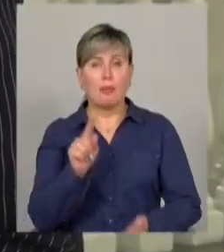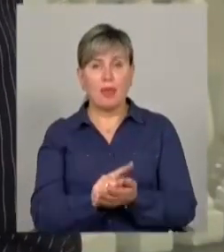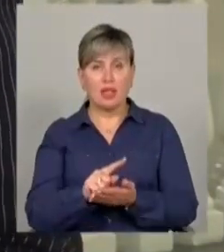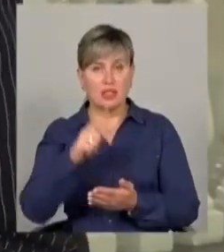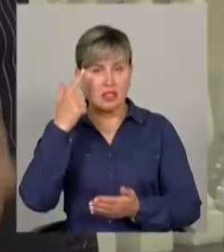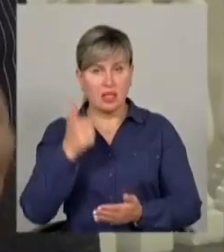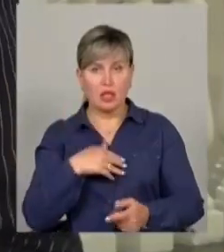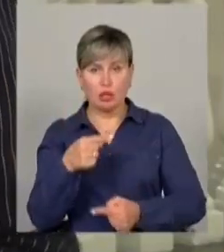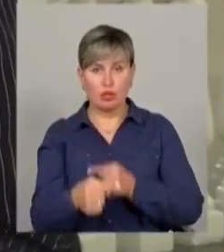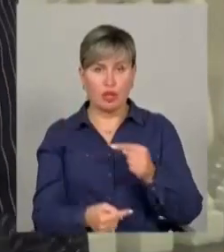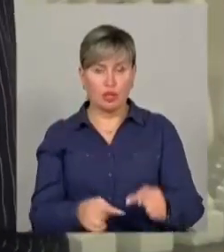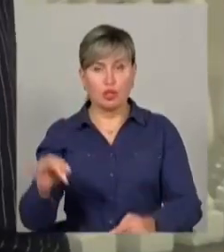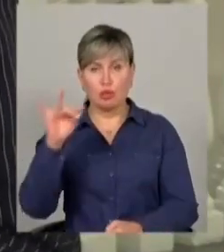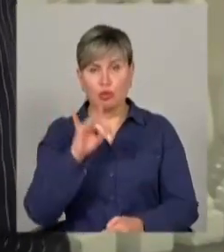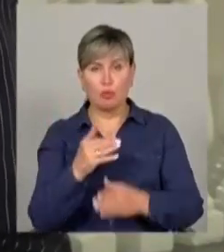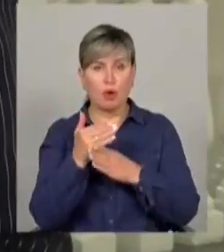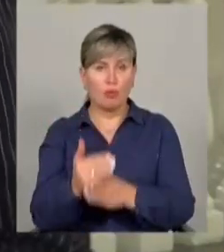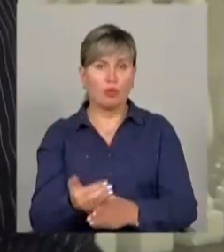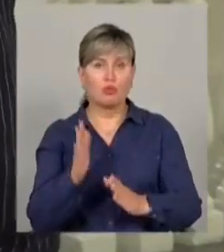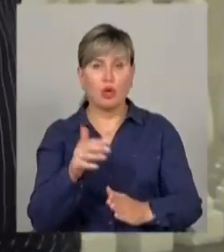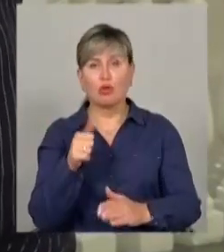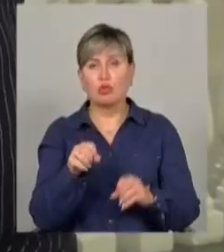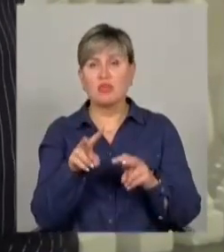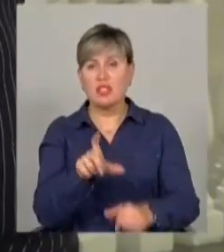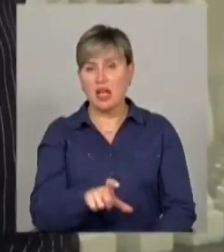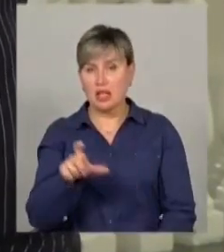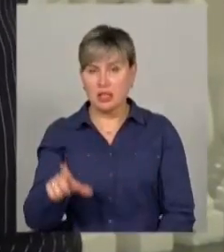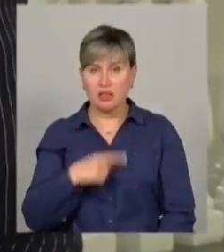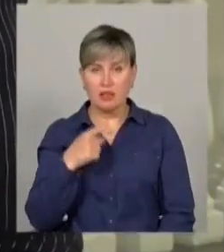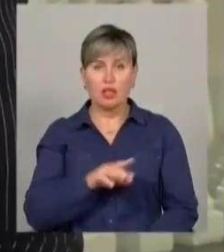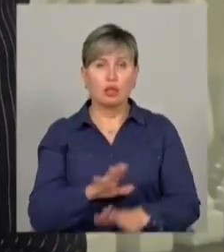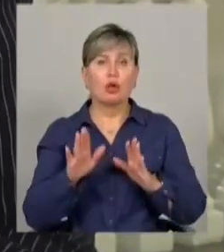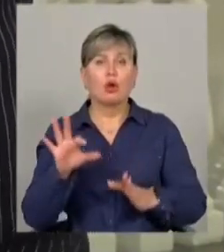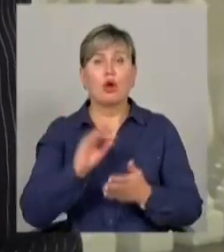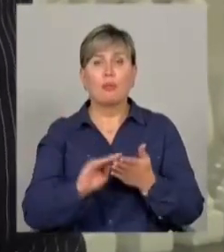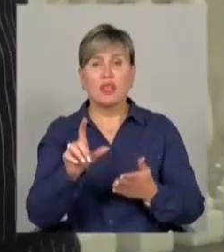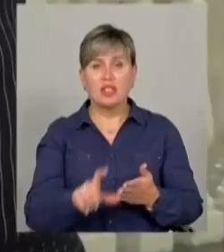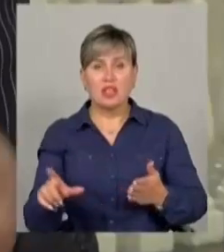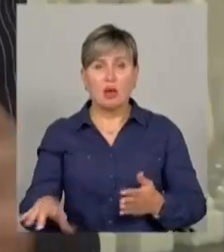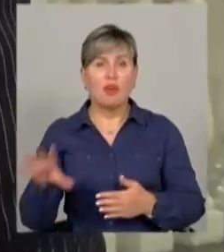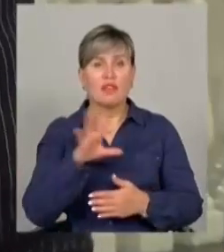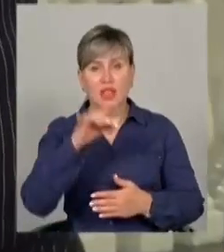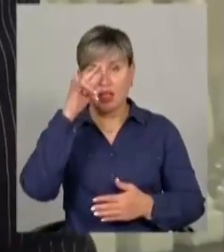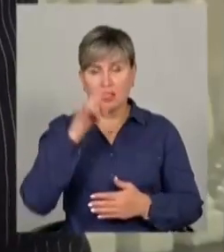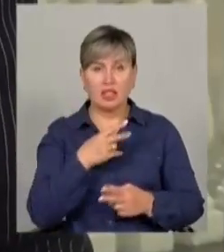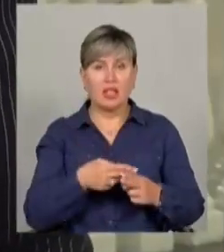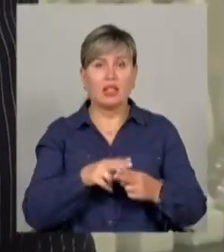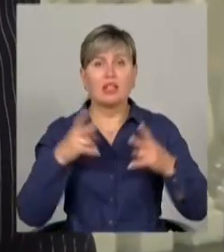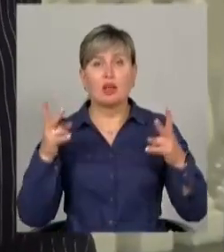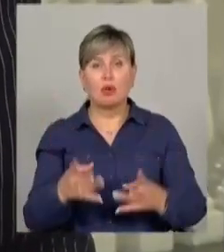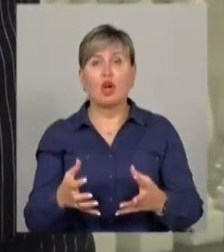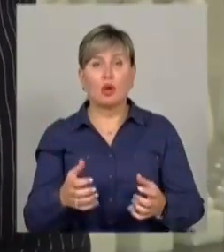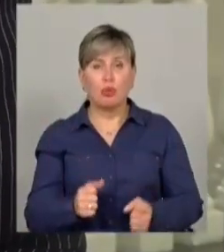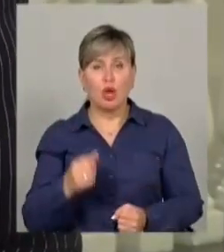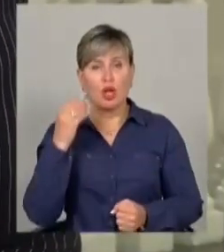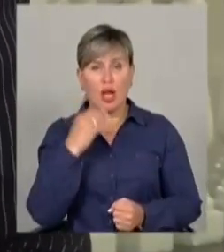традиции и историю Это поможет им стать хорошими специалистами речь идет не только писателях обо всех казахстанцах Для этого необходимо получить